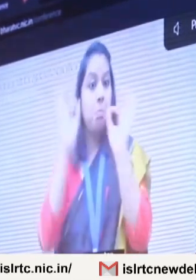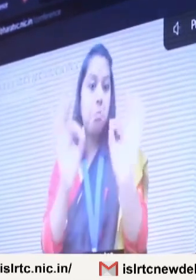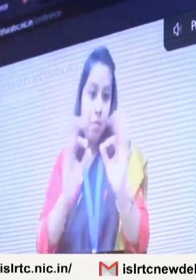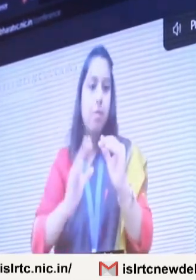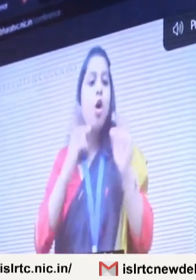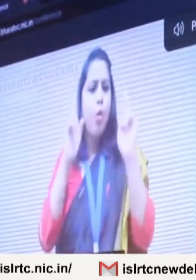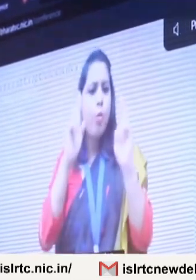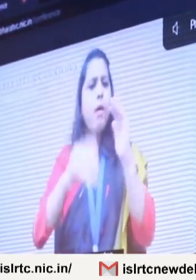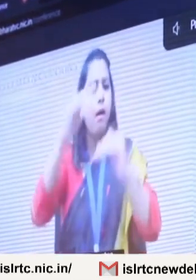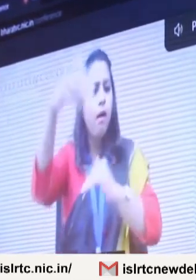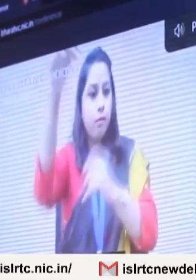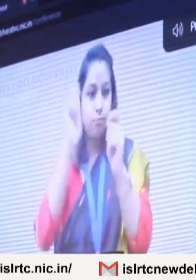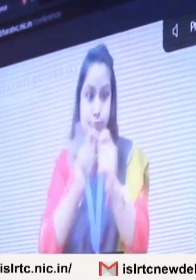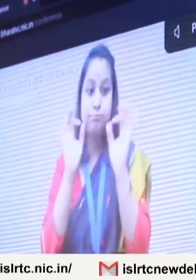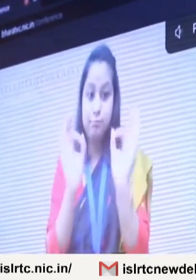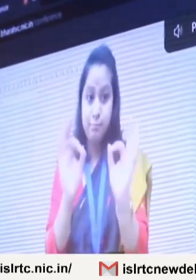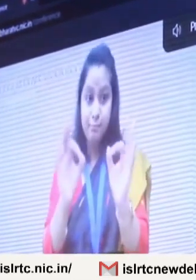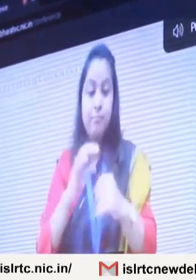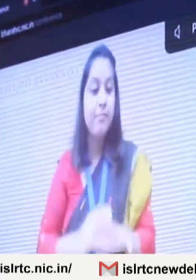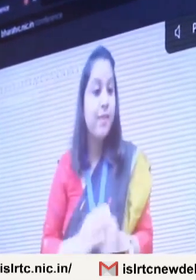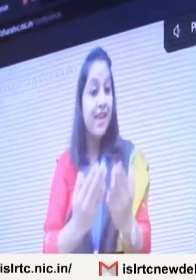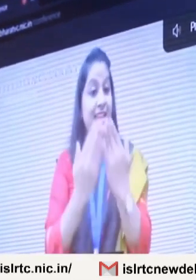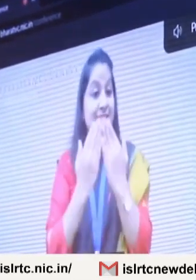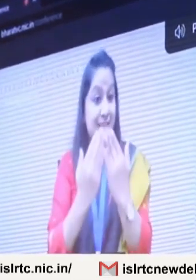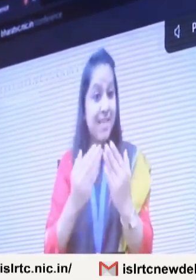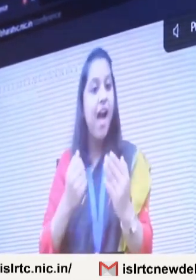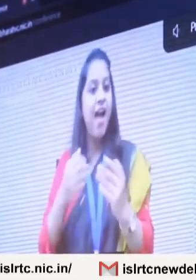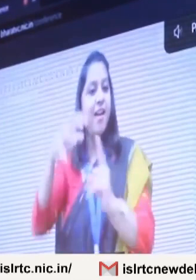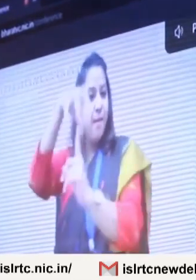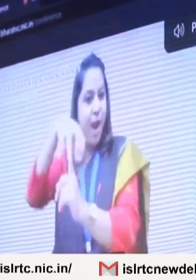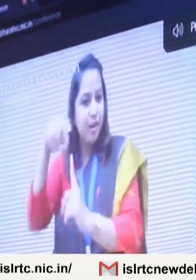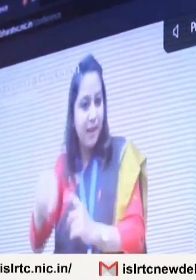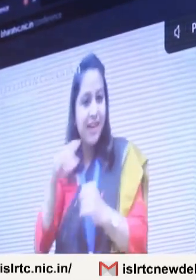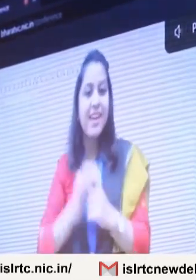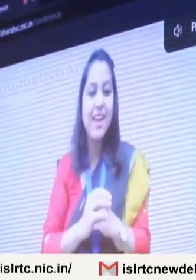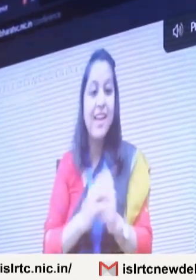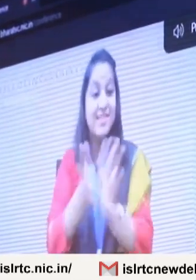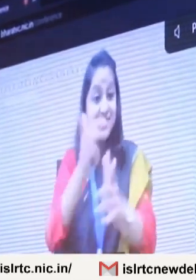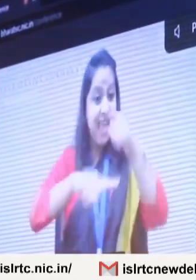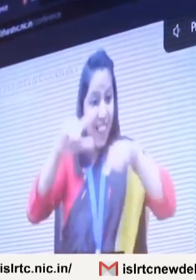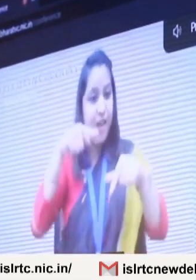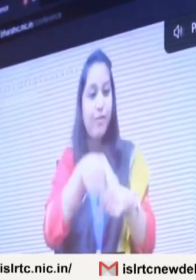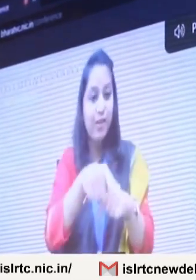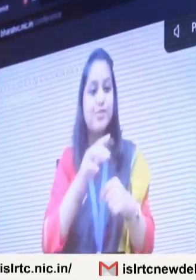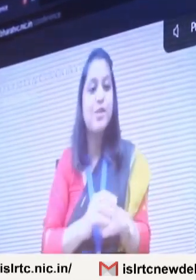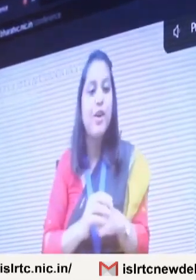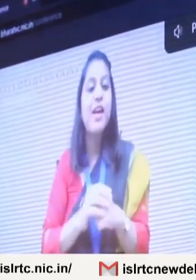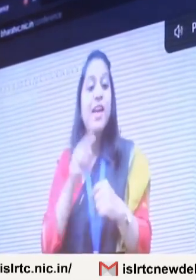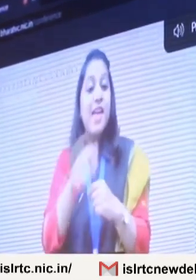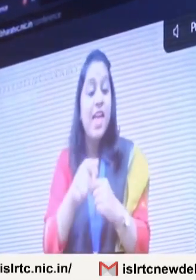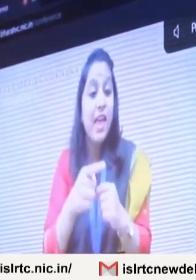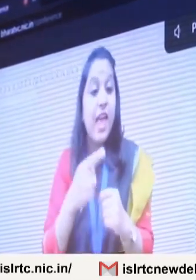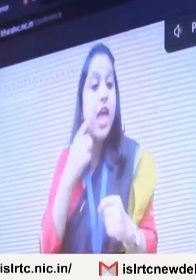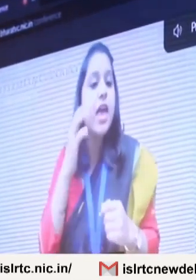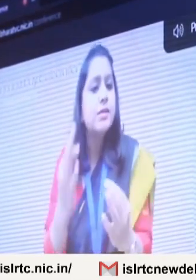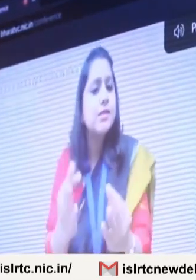काम करेंगे। मैंने शिक्षा विभाग को ये सांकेतिक भाषा को सेकेंडरी लेवल पर एक विशेष